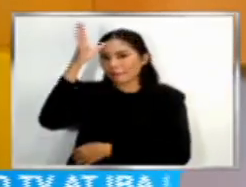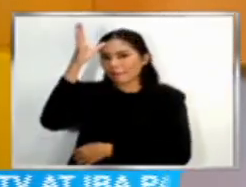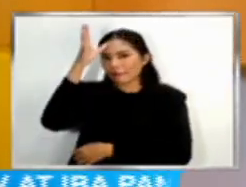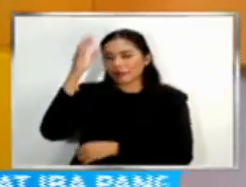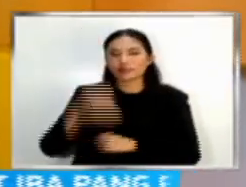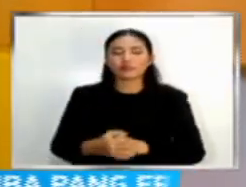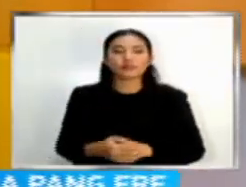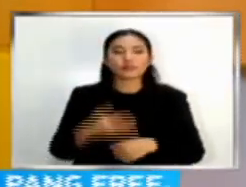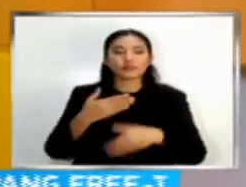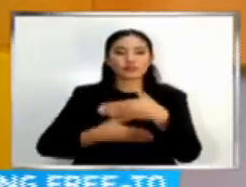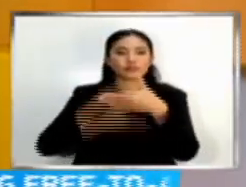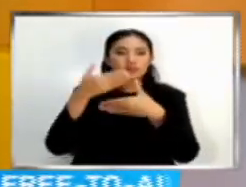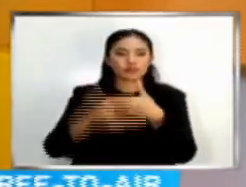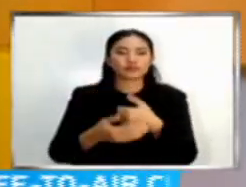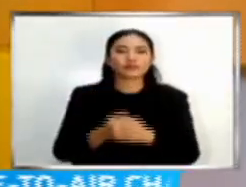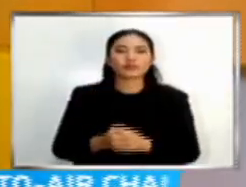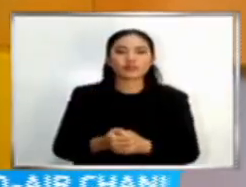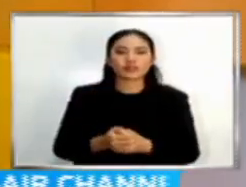Mga kapuso,